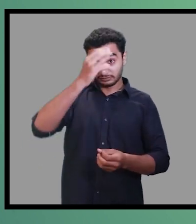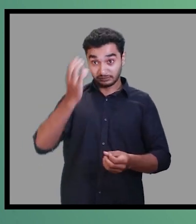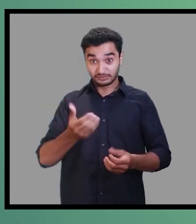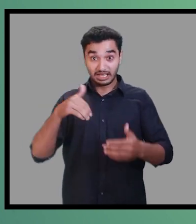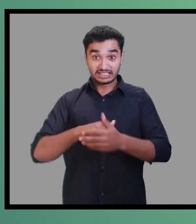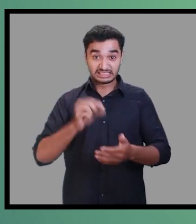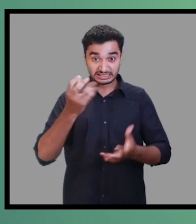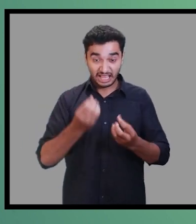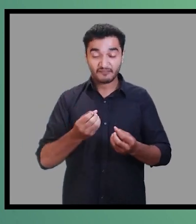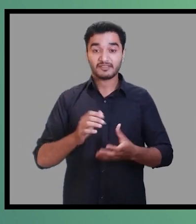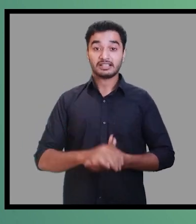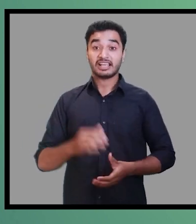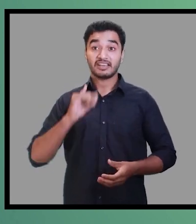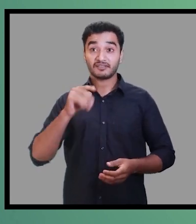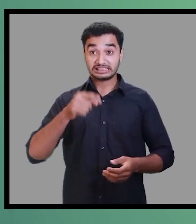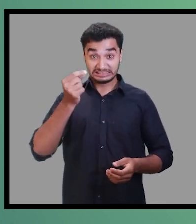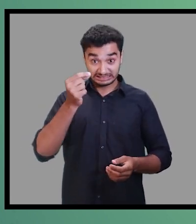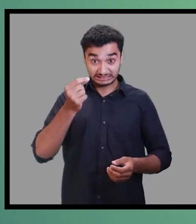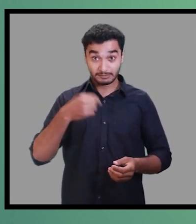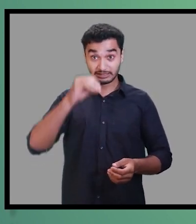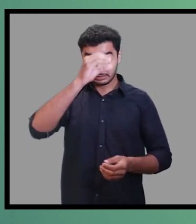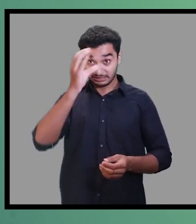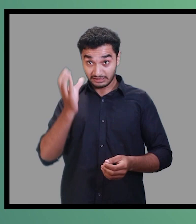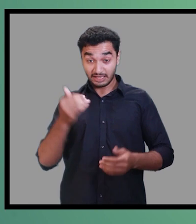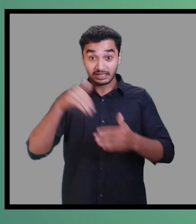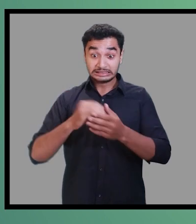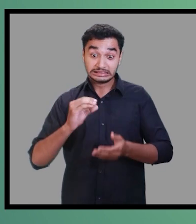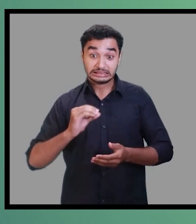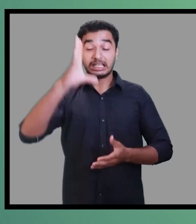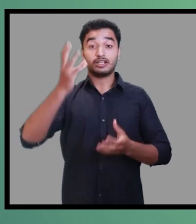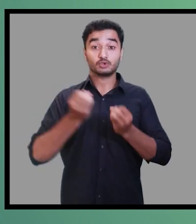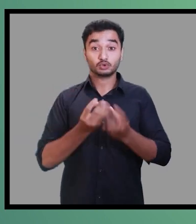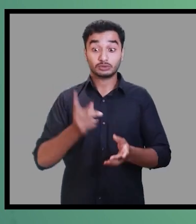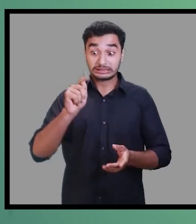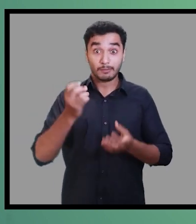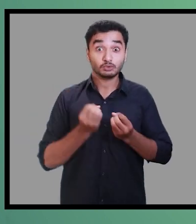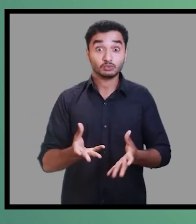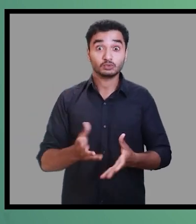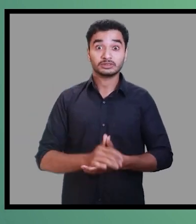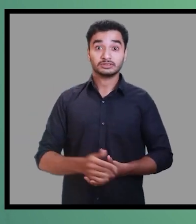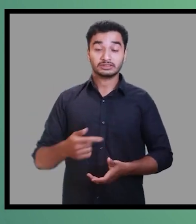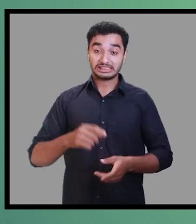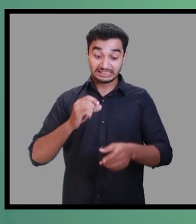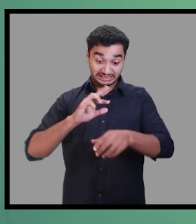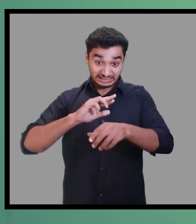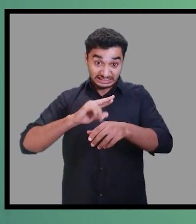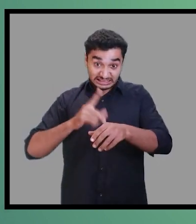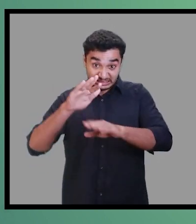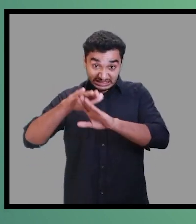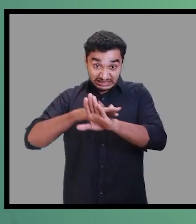وہ ایچ پلورائی معدے کے اندر ذرا زیادہ مقدار میں آ جائے اور اپنا عمل شروع کر دے تو یہ بھی زخم کے